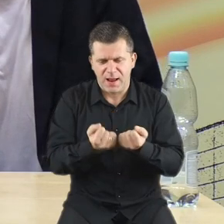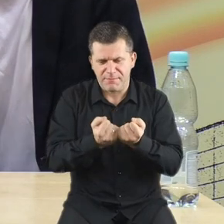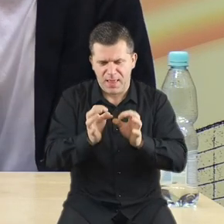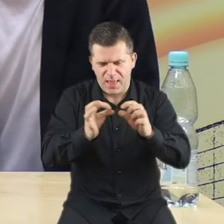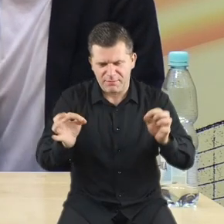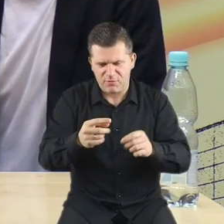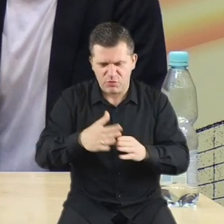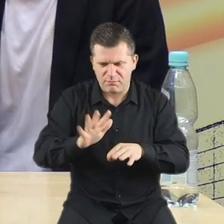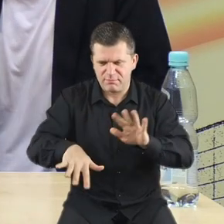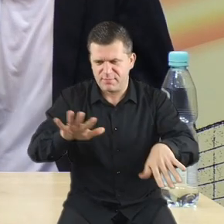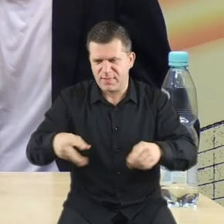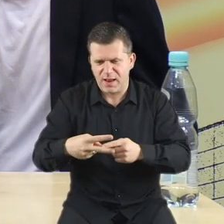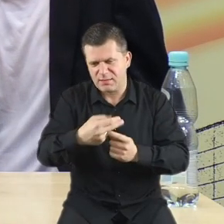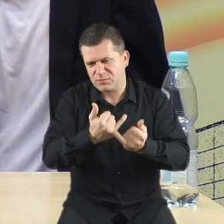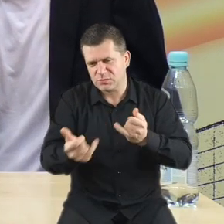domu.